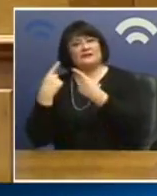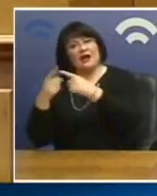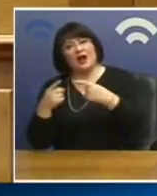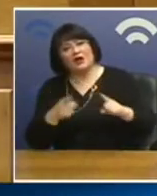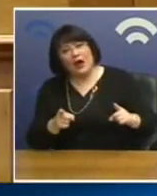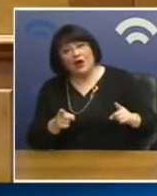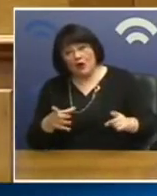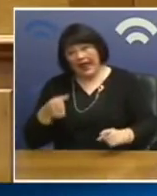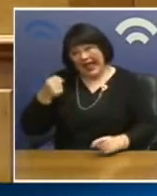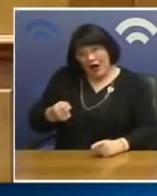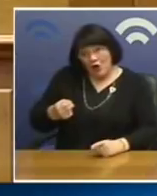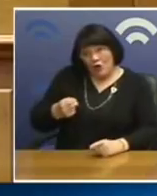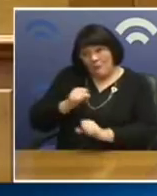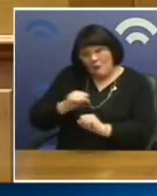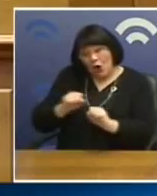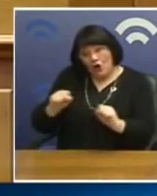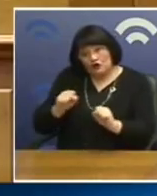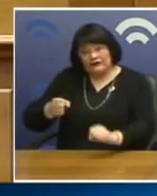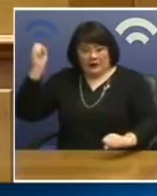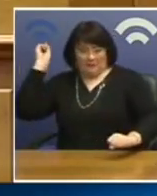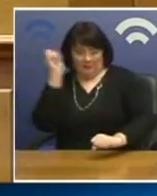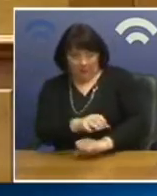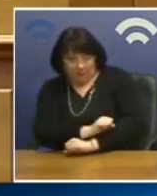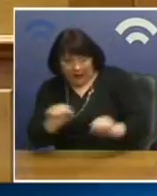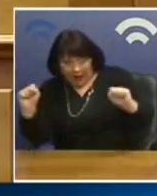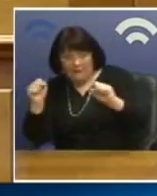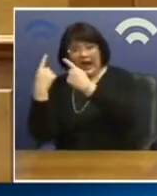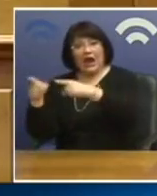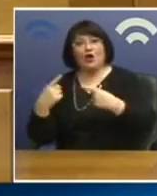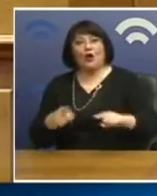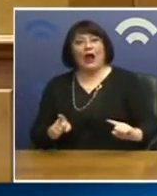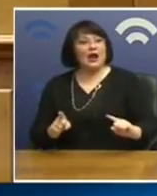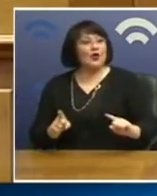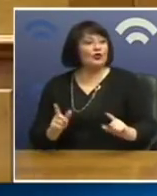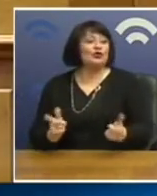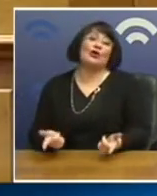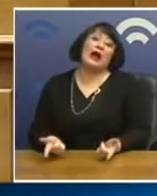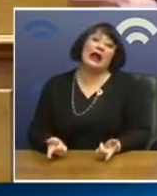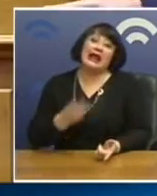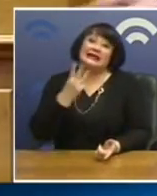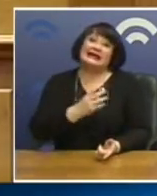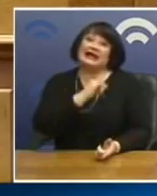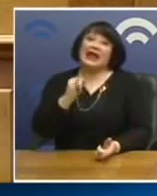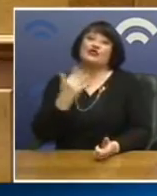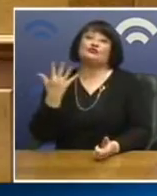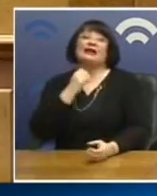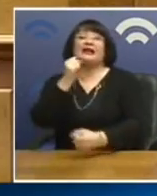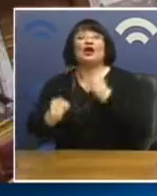ρήψη, αλλά η κατοχή πλημελληματική μεν θα εκτίεται όμως με φυλάκιση 3-5 ετών. Και πείτε μου